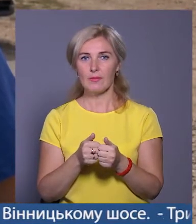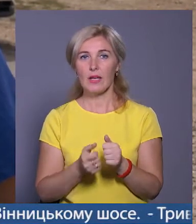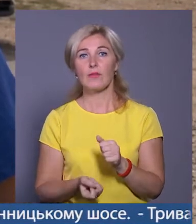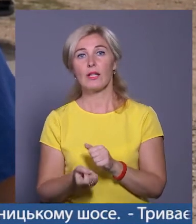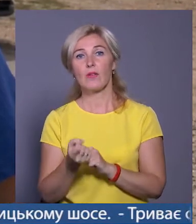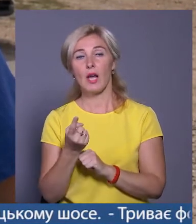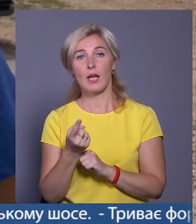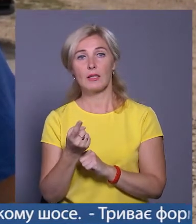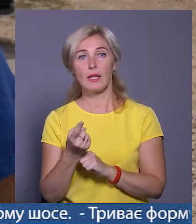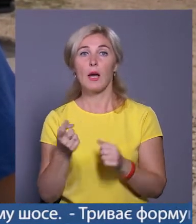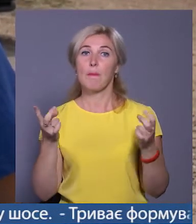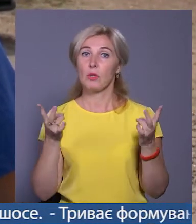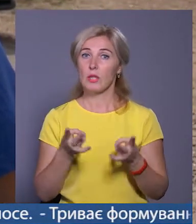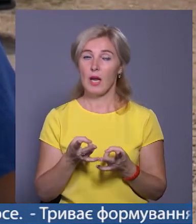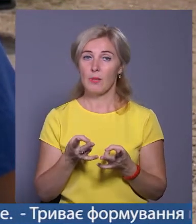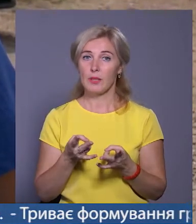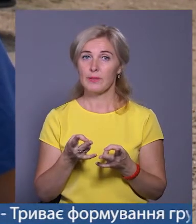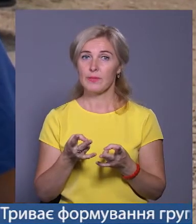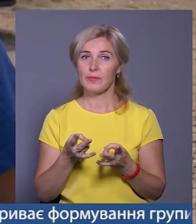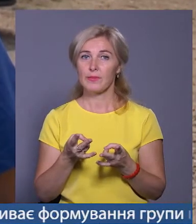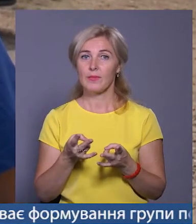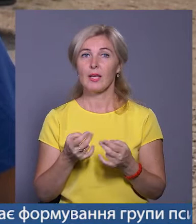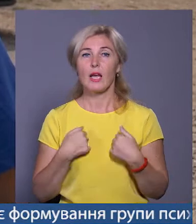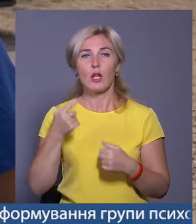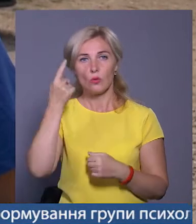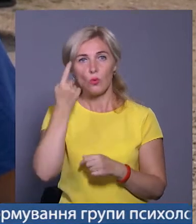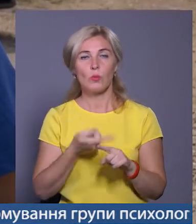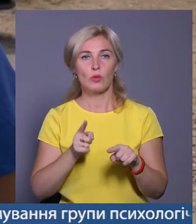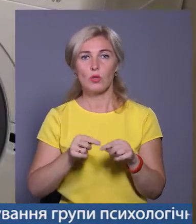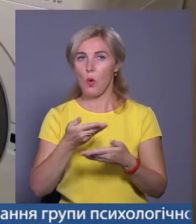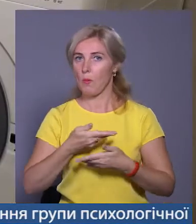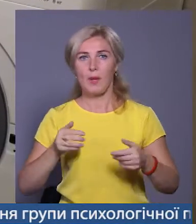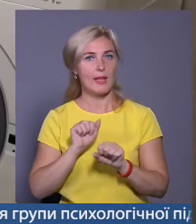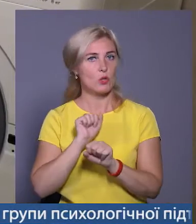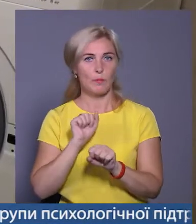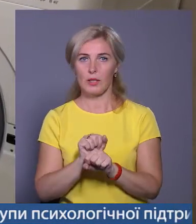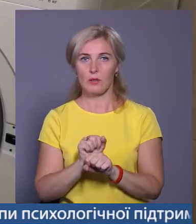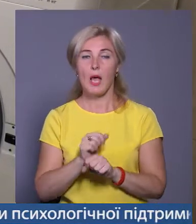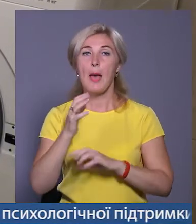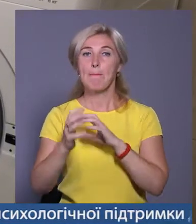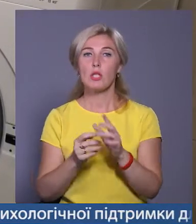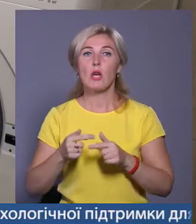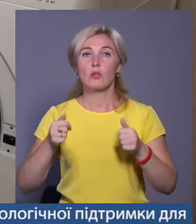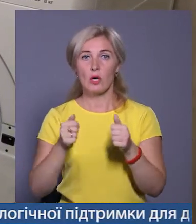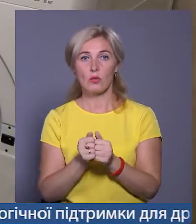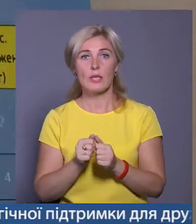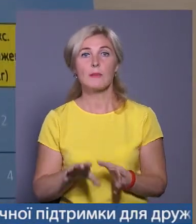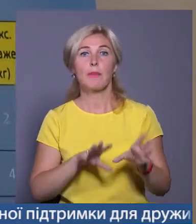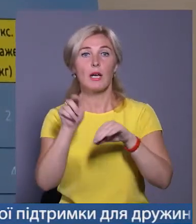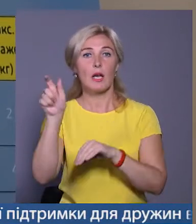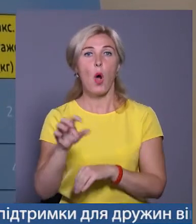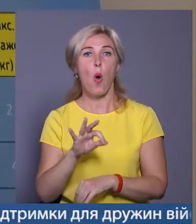виявляти потреби. Та думаю, що на цьому не зупинимось. Міжнародна організація з міграції ООН